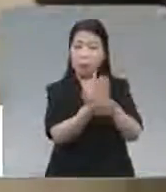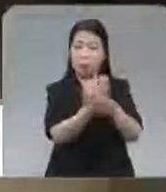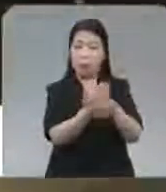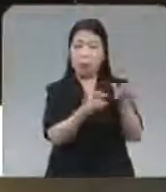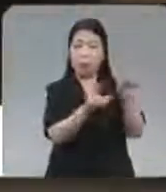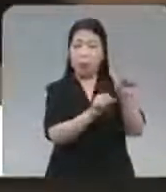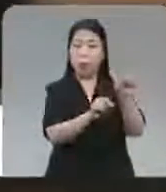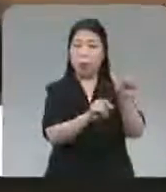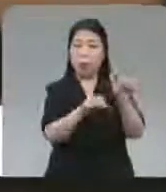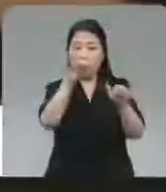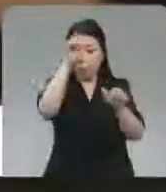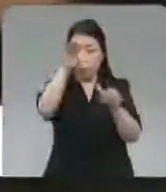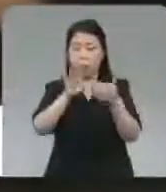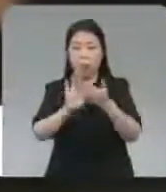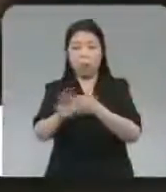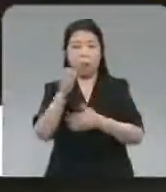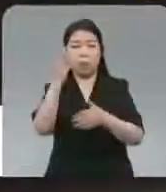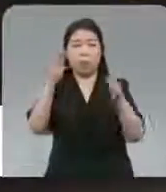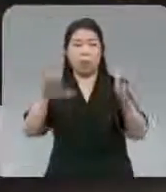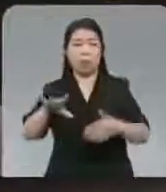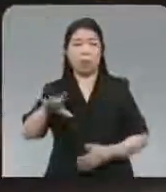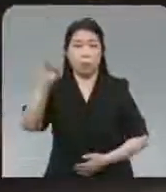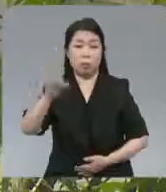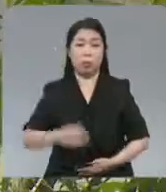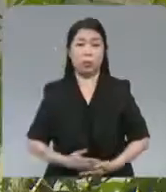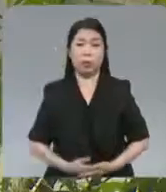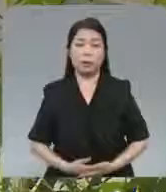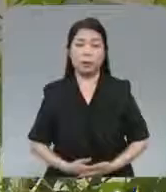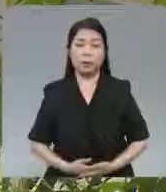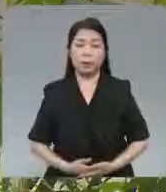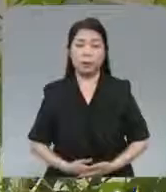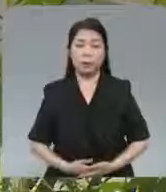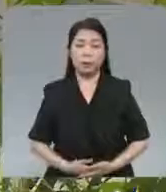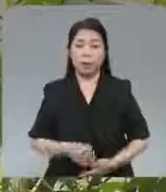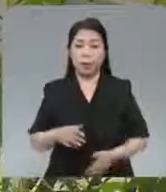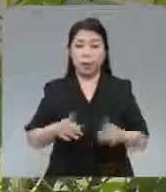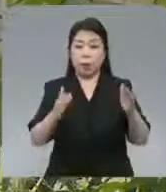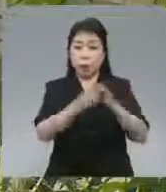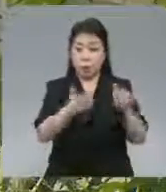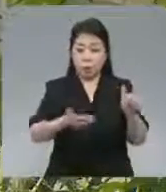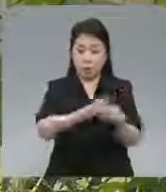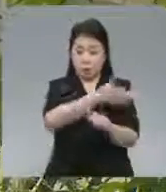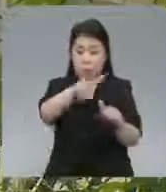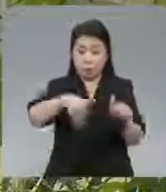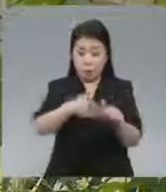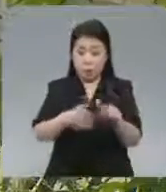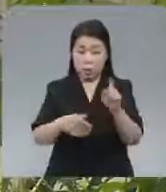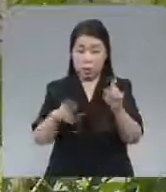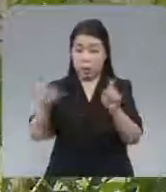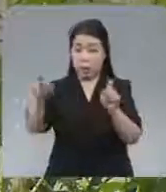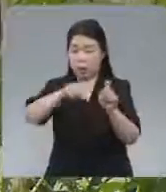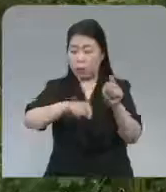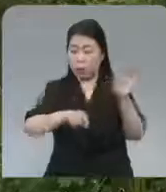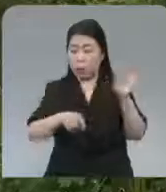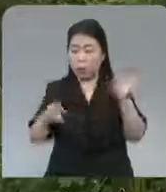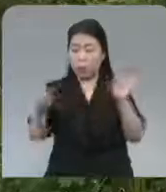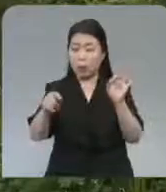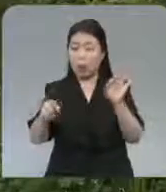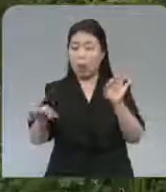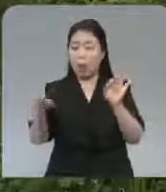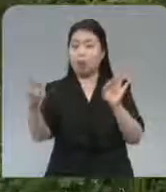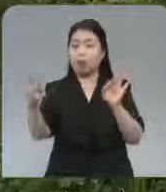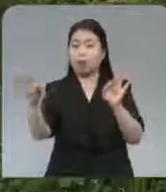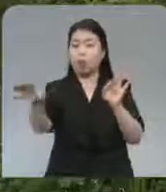pihaknya kini sedang melakukan pemeriksaan secara cermat terhadap sebanyak 3100 ekor babi dua peternakan yang terletak dalam